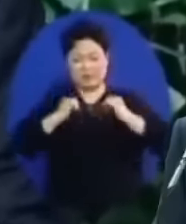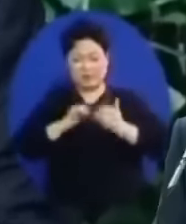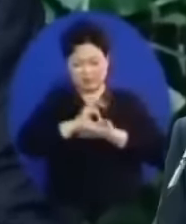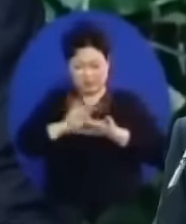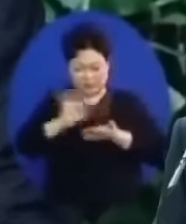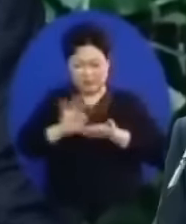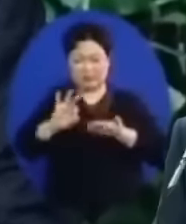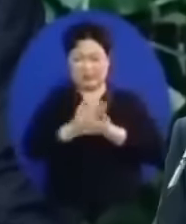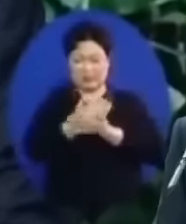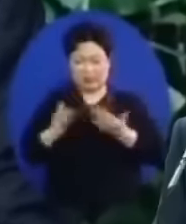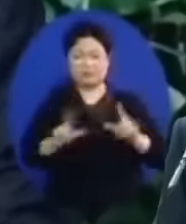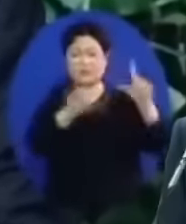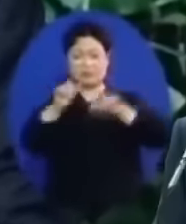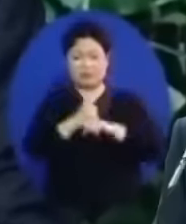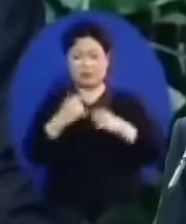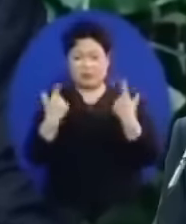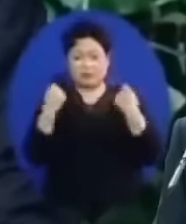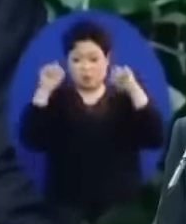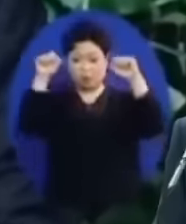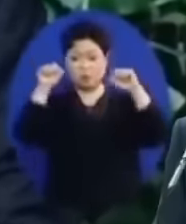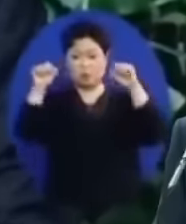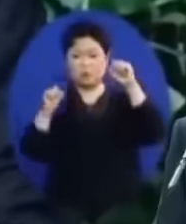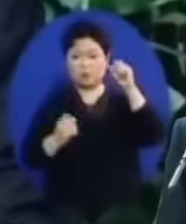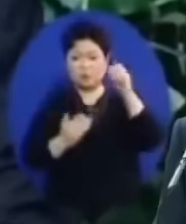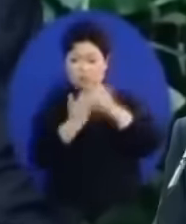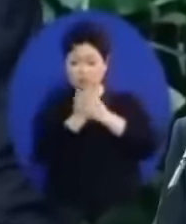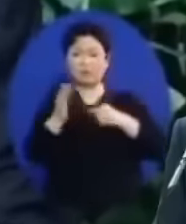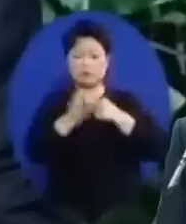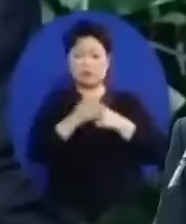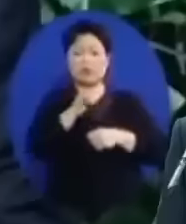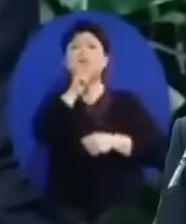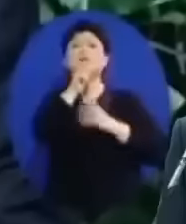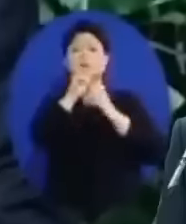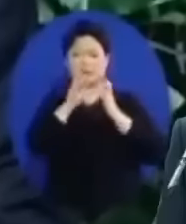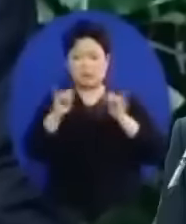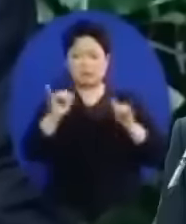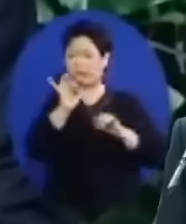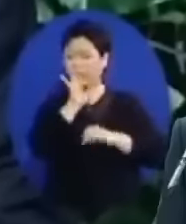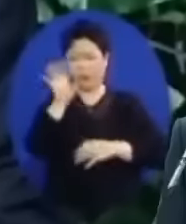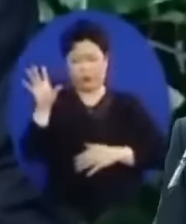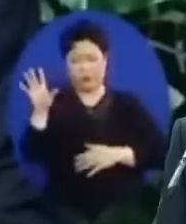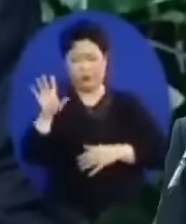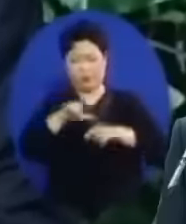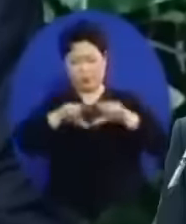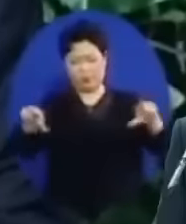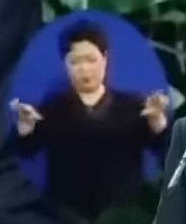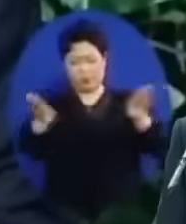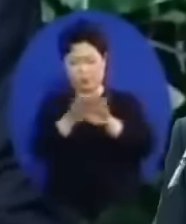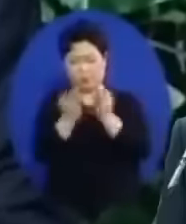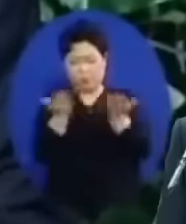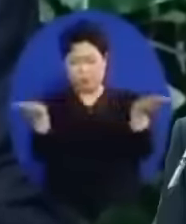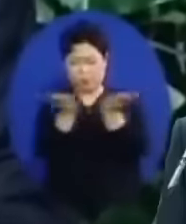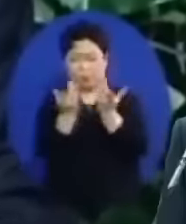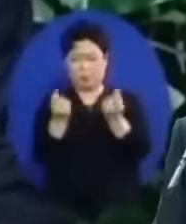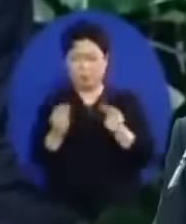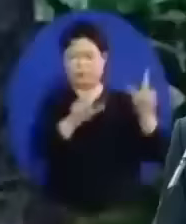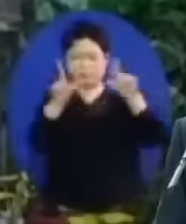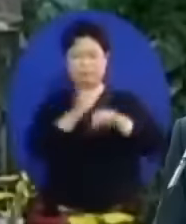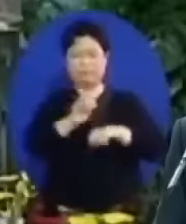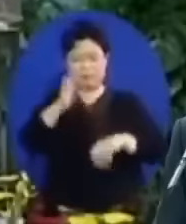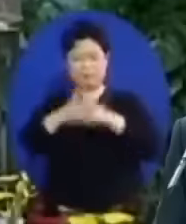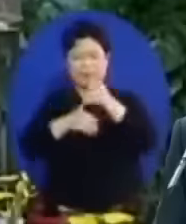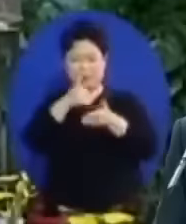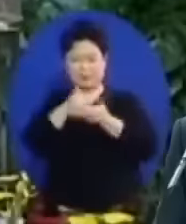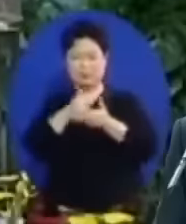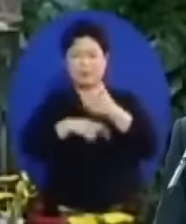살자. 그 운동이 일어나기 때문에 가난한 사람이 없어지고 평준화되어서 잘 살게 된다는 것이니, 그리고